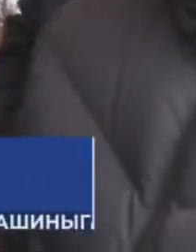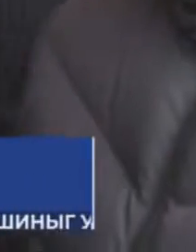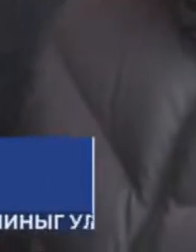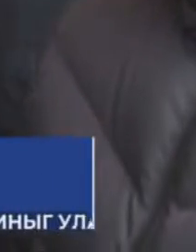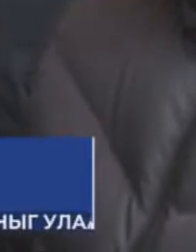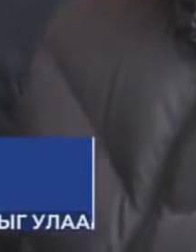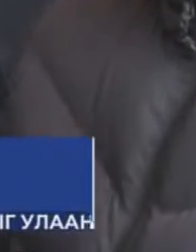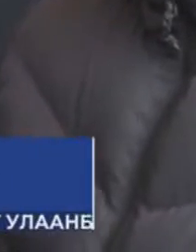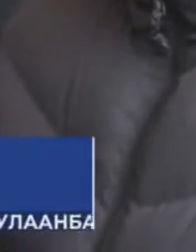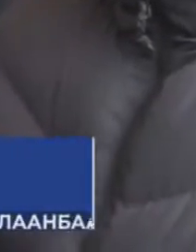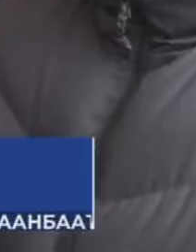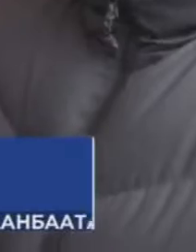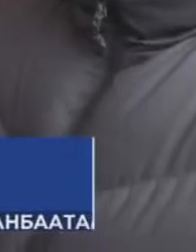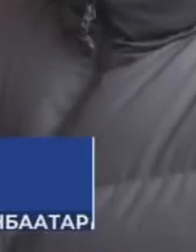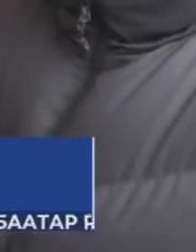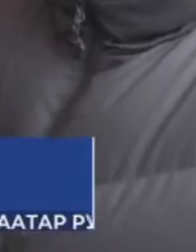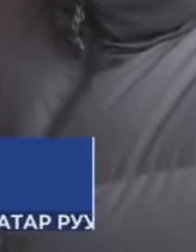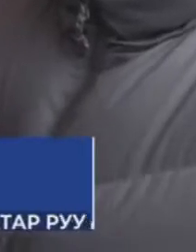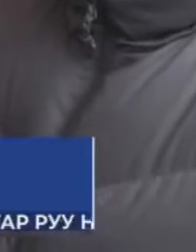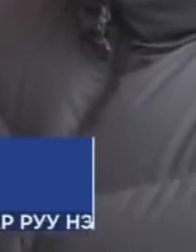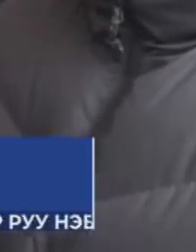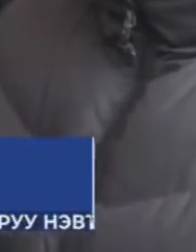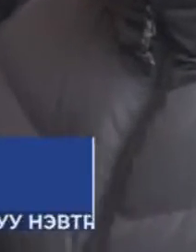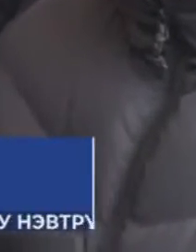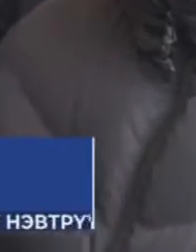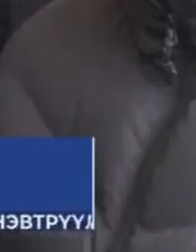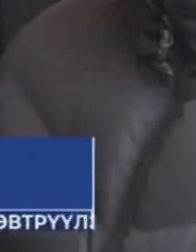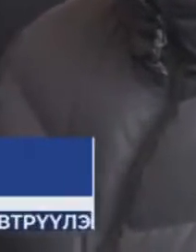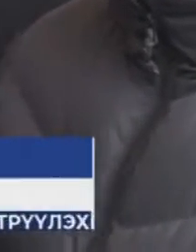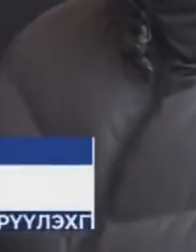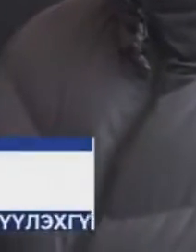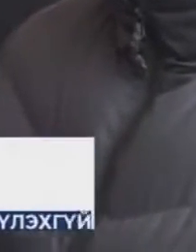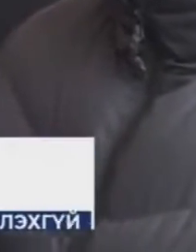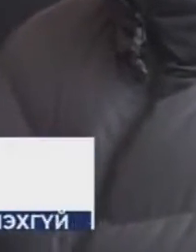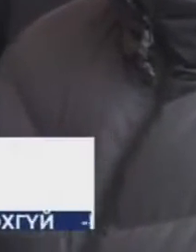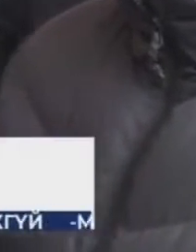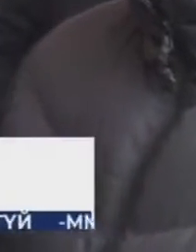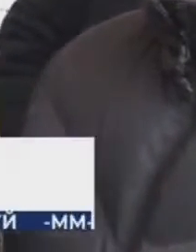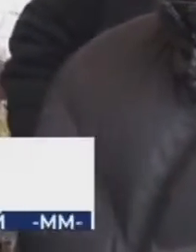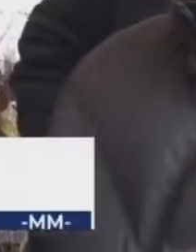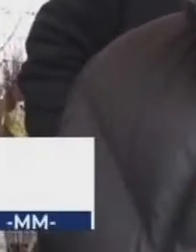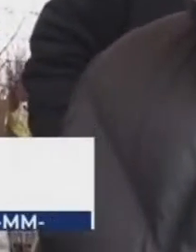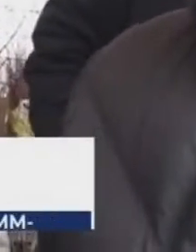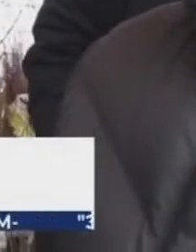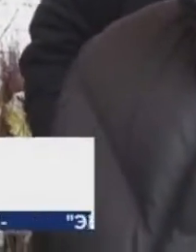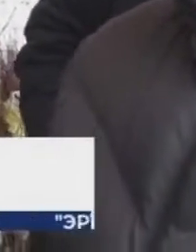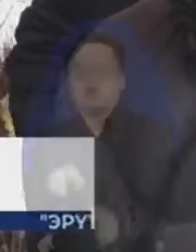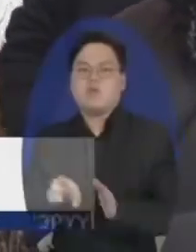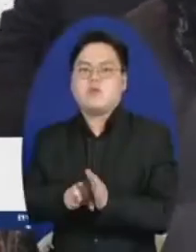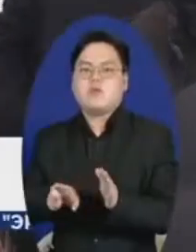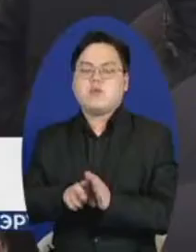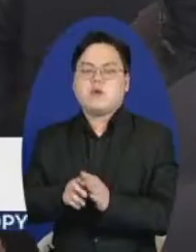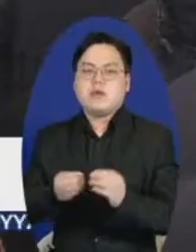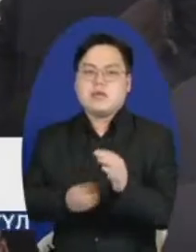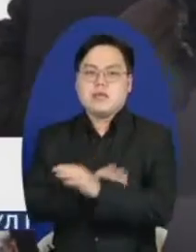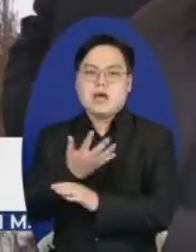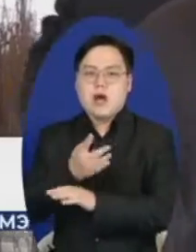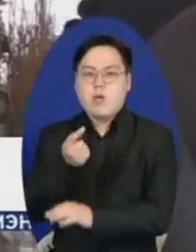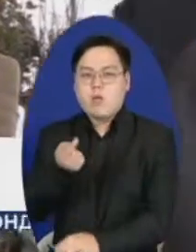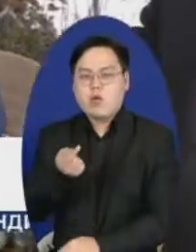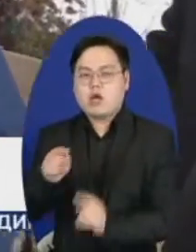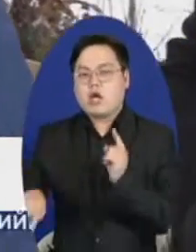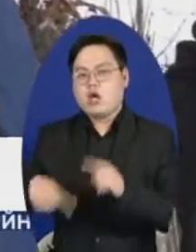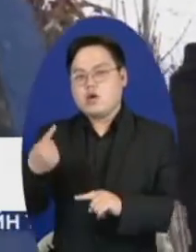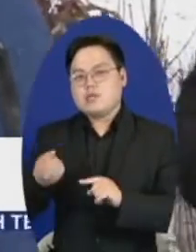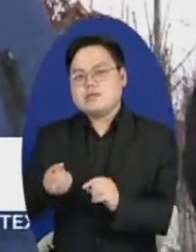нөгөө амлагаа авсан аж ахуйн нэгжүүд ч гэсэн эргээд хийсэн ажилтаа үр дүн гарна. Хоол хүнсний хангамж нэмэгдэнэ. Тариа бодаа